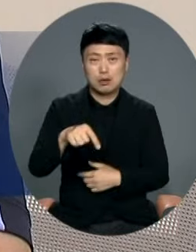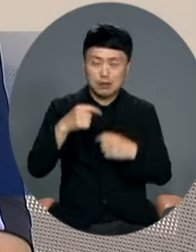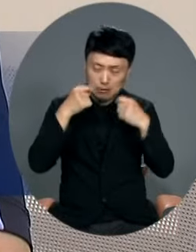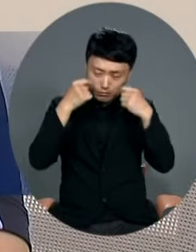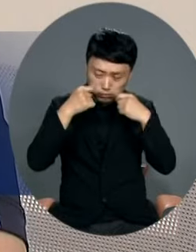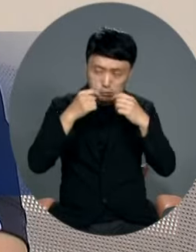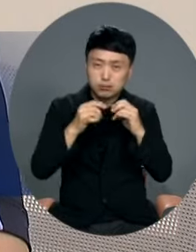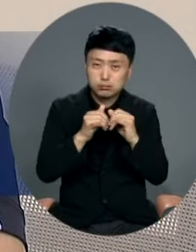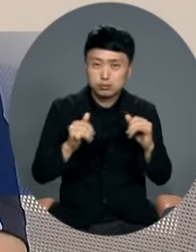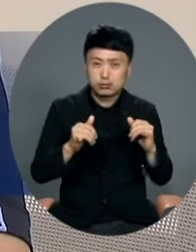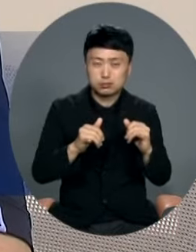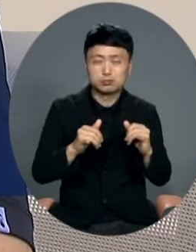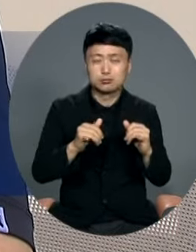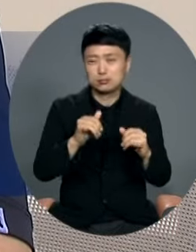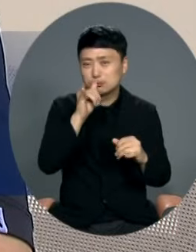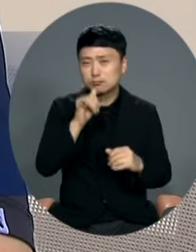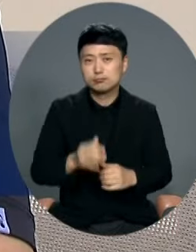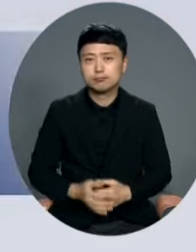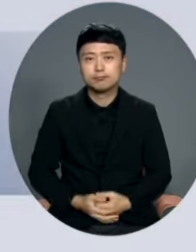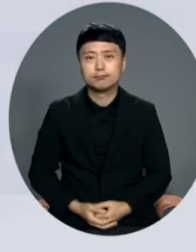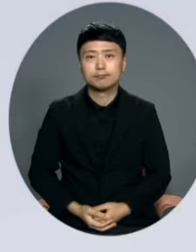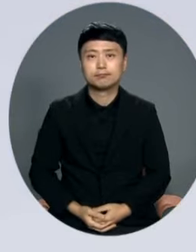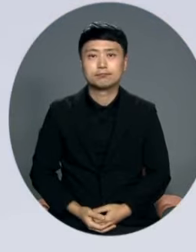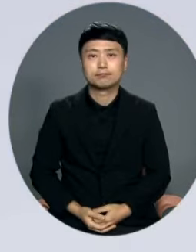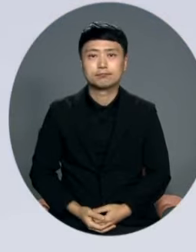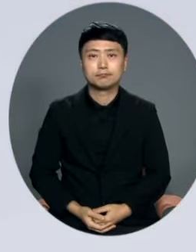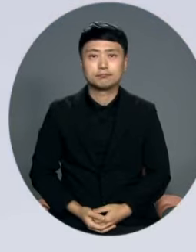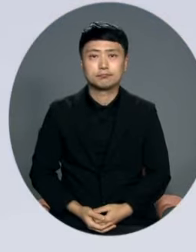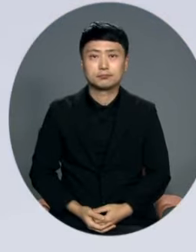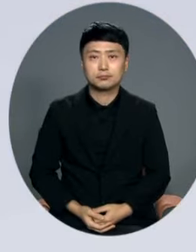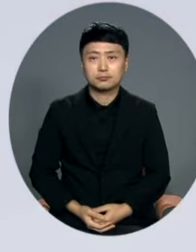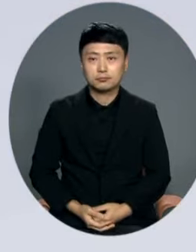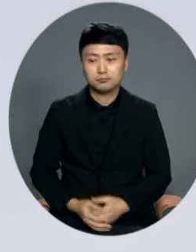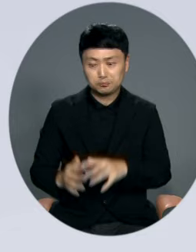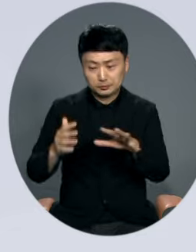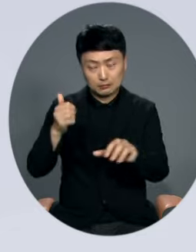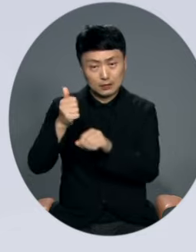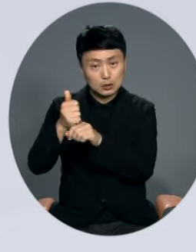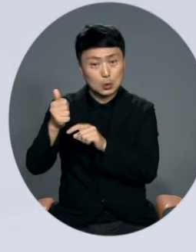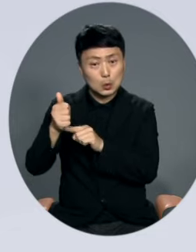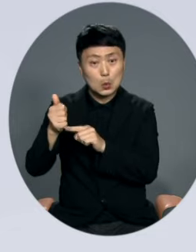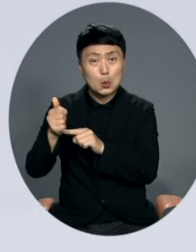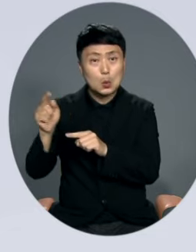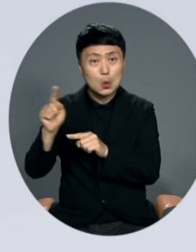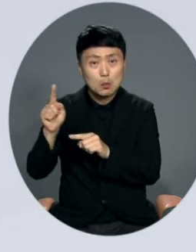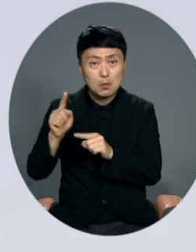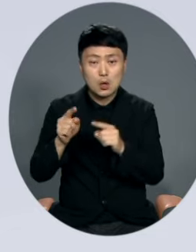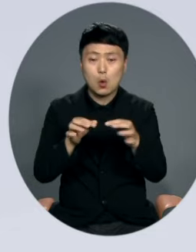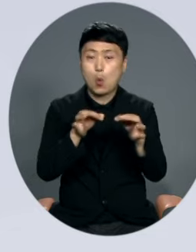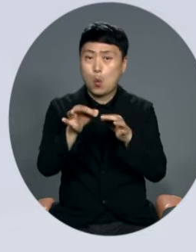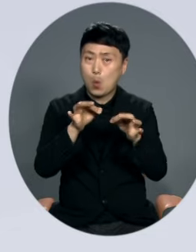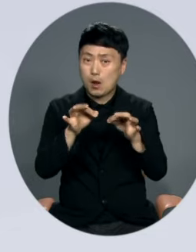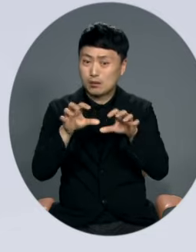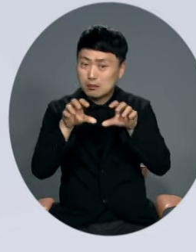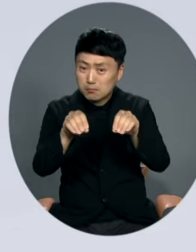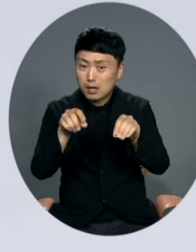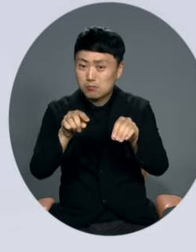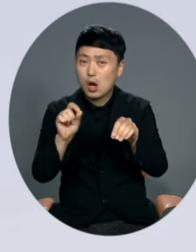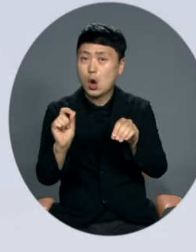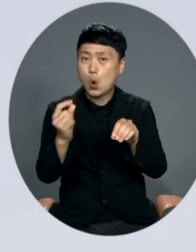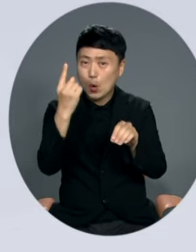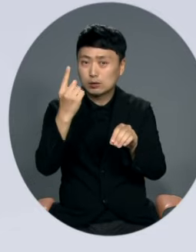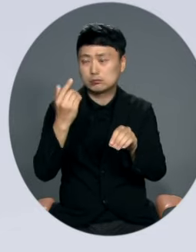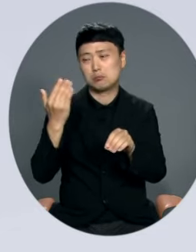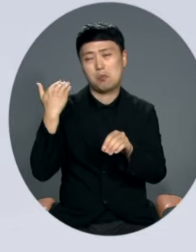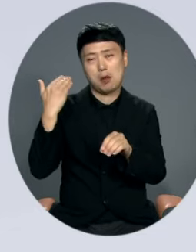주총장에서 정말 우시는 분도 봤고요. 회사 측은 거래 정지를 초래한 전임 경영진은 지난해